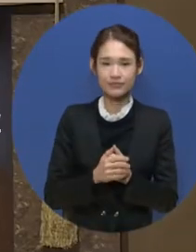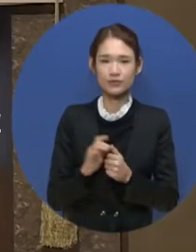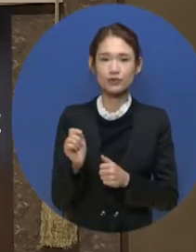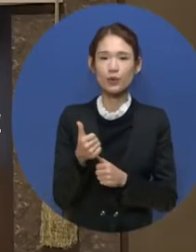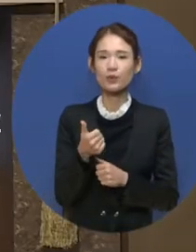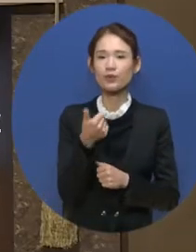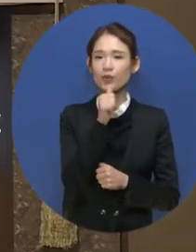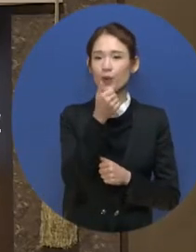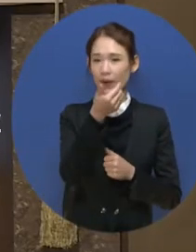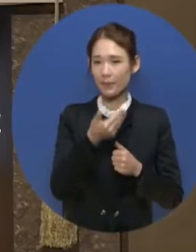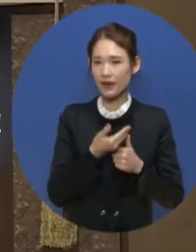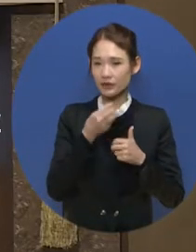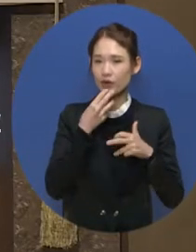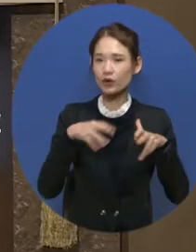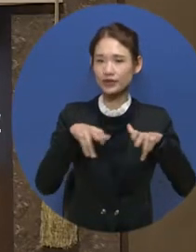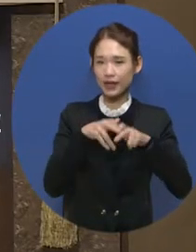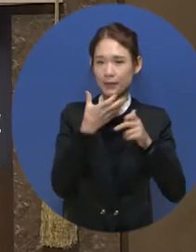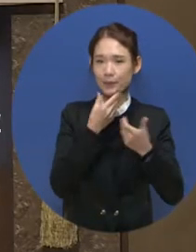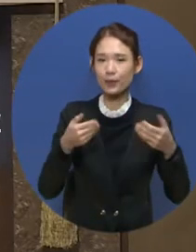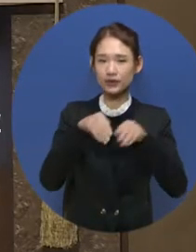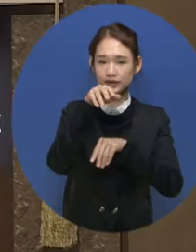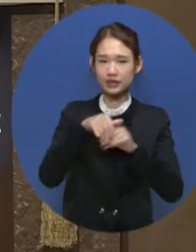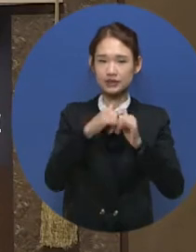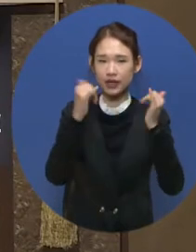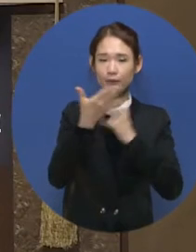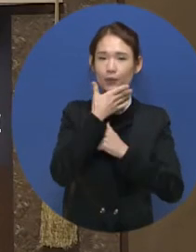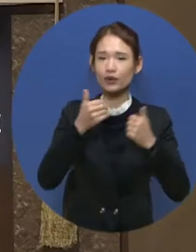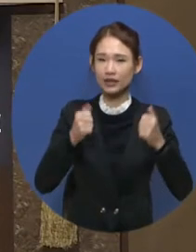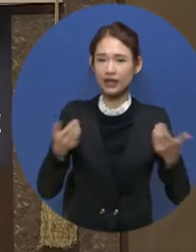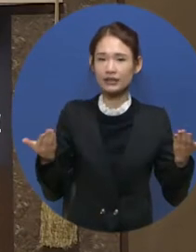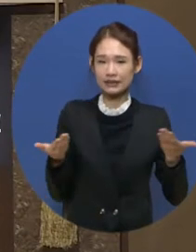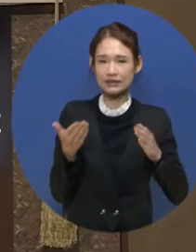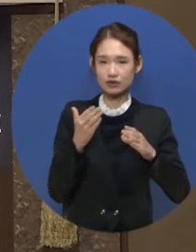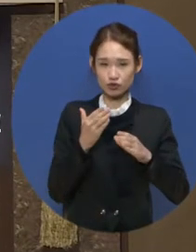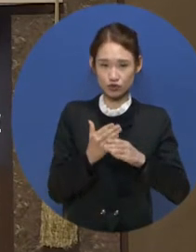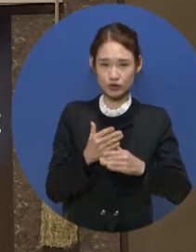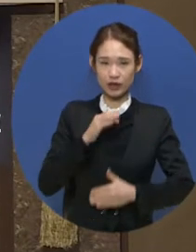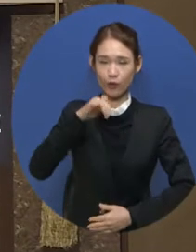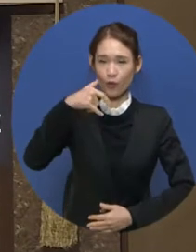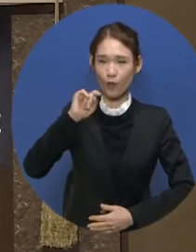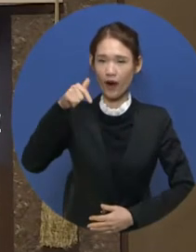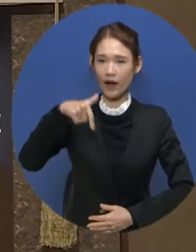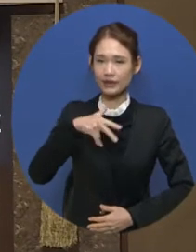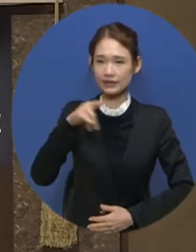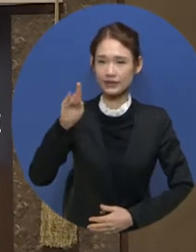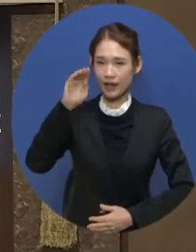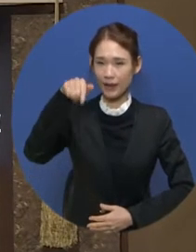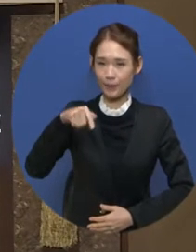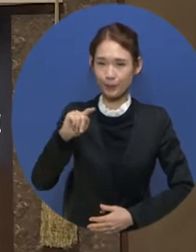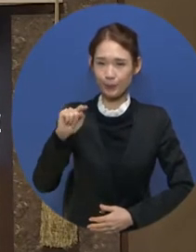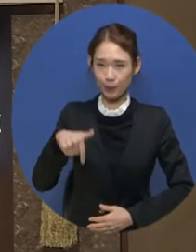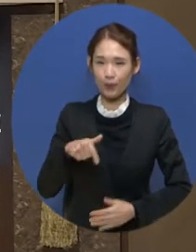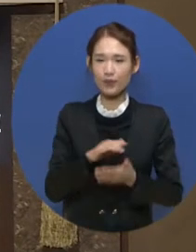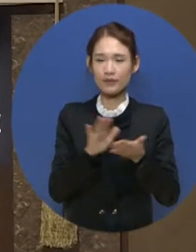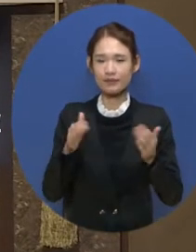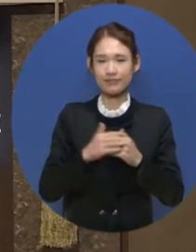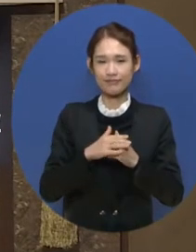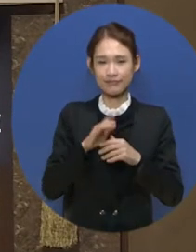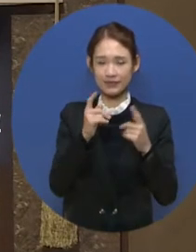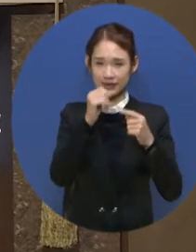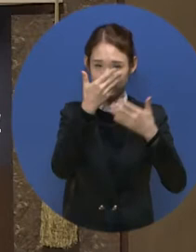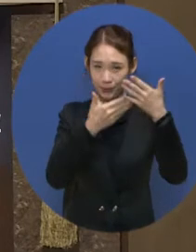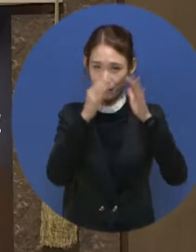소개받은 서울 장애인 복지관에서 사회복지사로 일하고 있는 곽 제 곡입니다 어 이렇게 tv 로 인사드리게 돼서